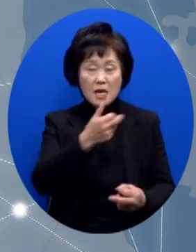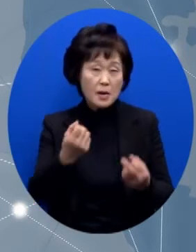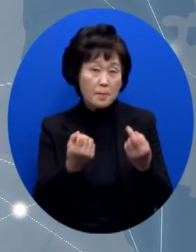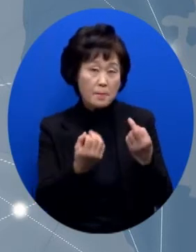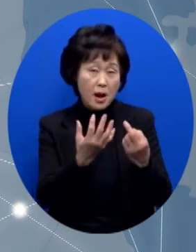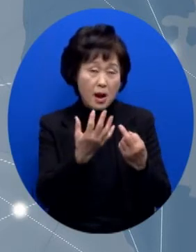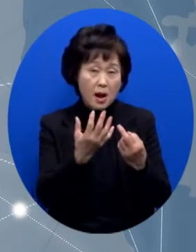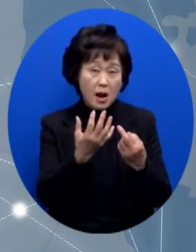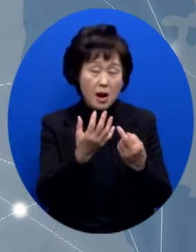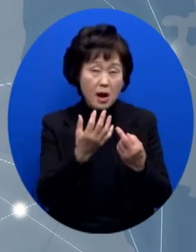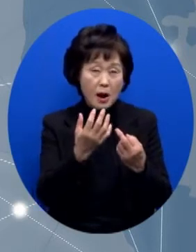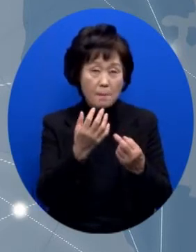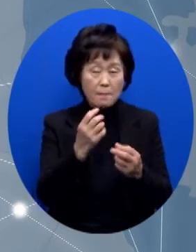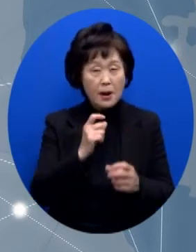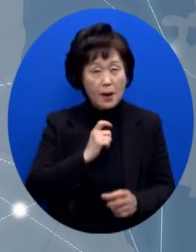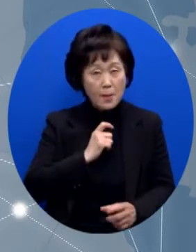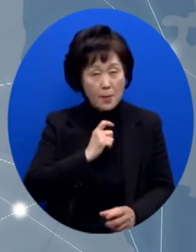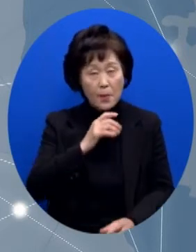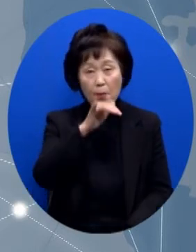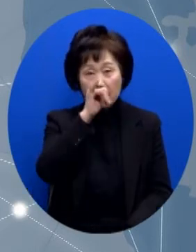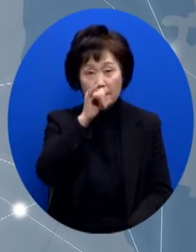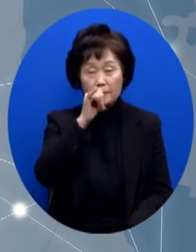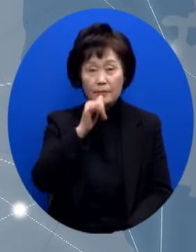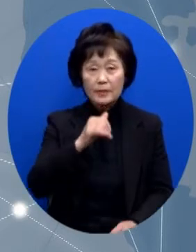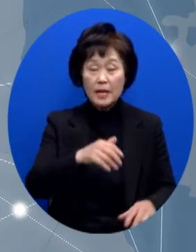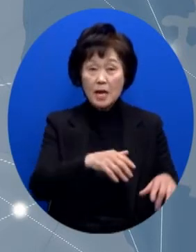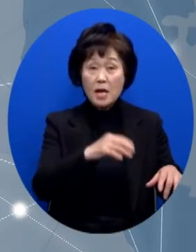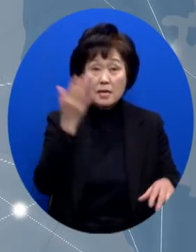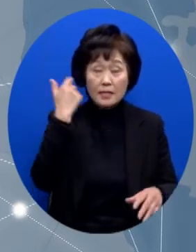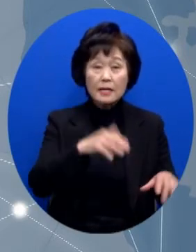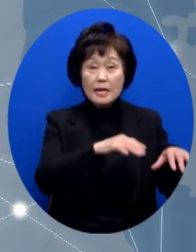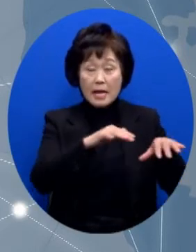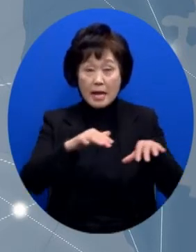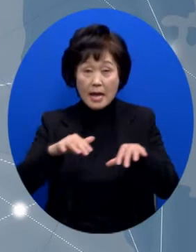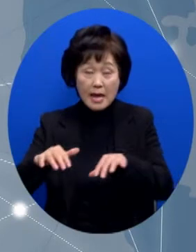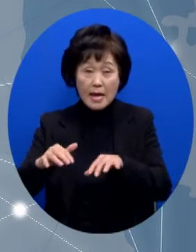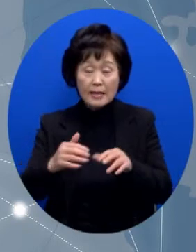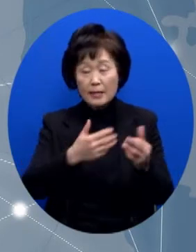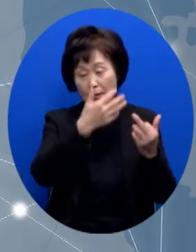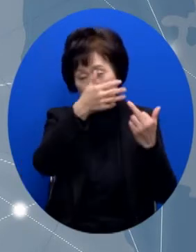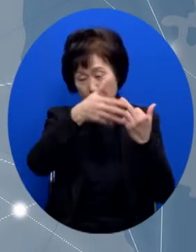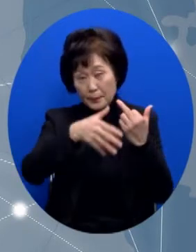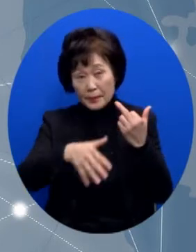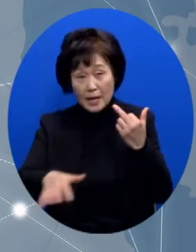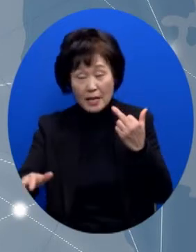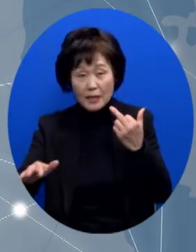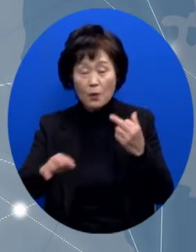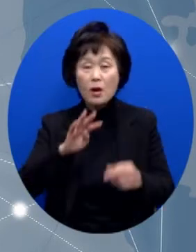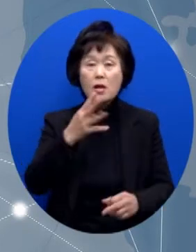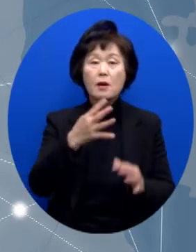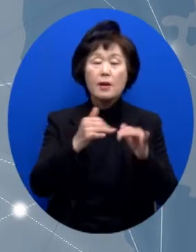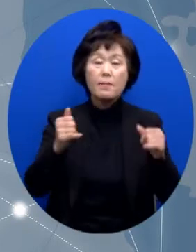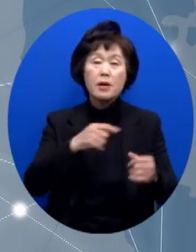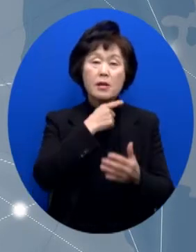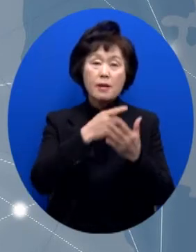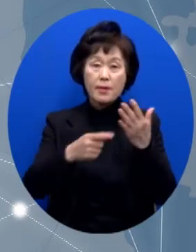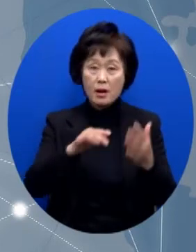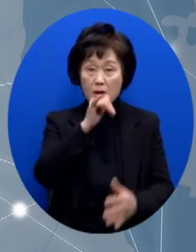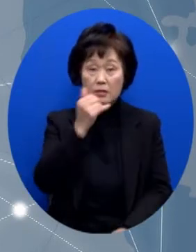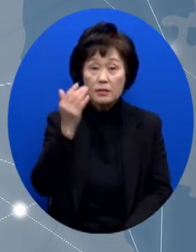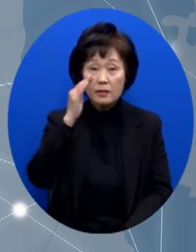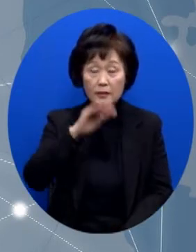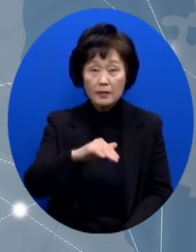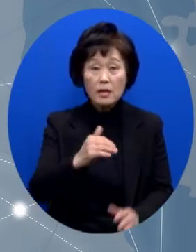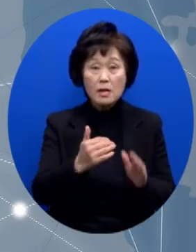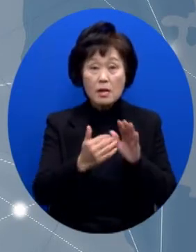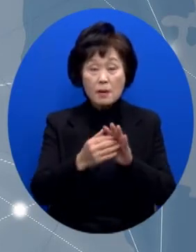이 화산은 지난 2018년 해저 산사태와 쓰나미를 일으켜서 400명이 넘는 인명 피해를 냈는데요. 방재